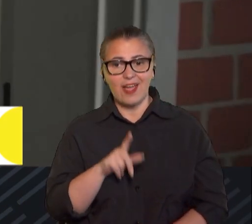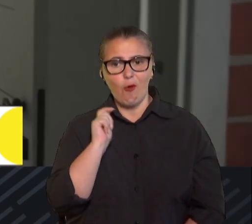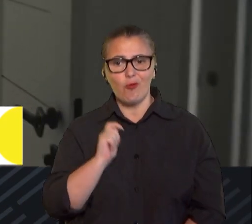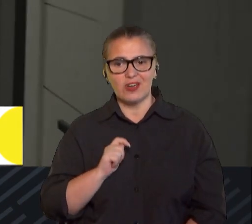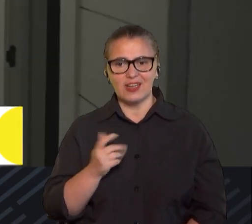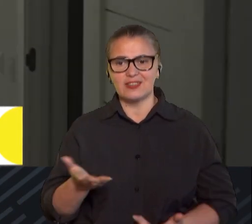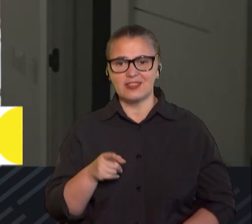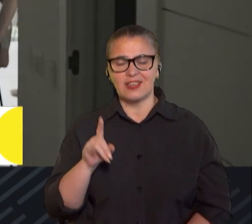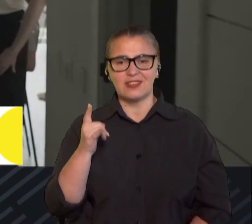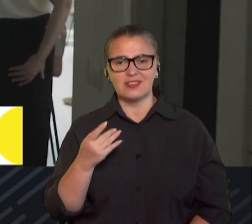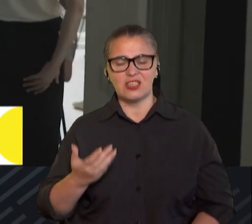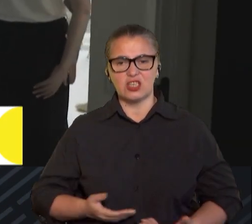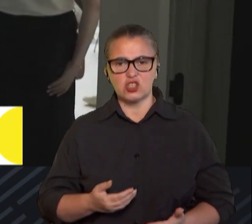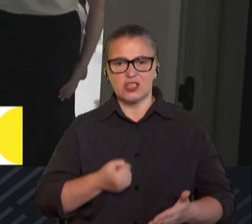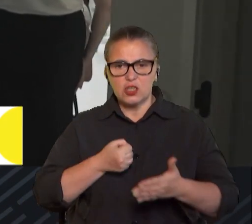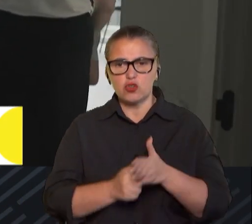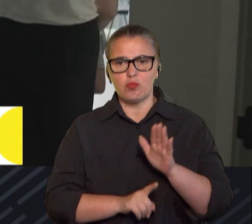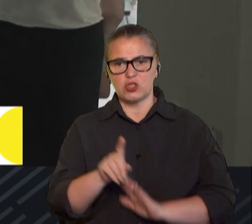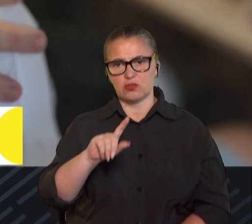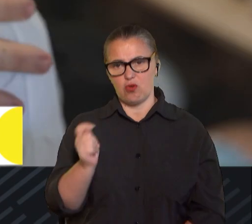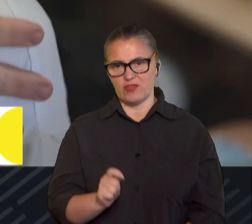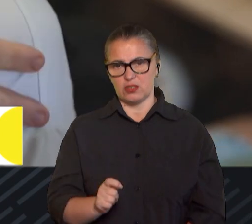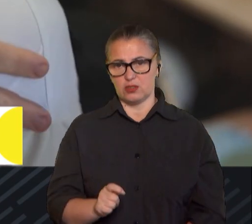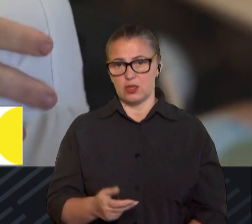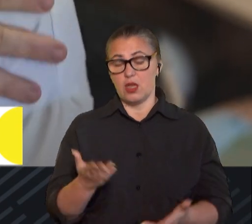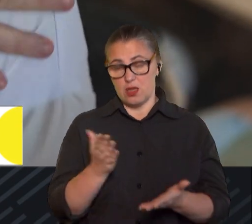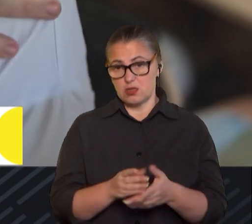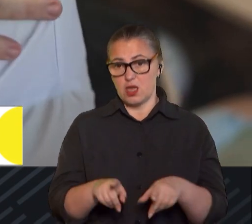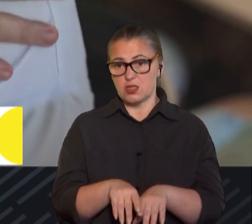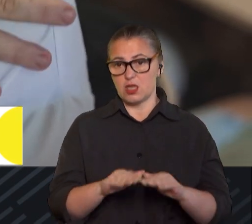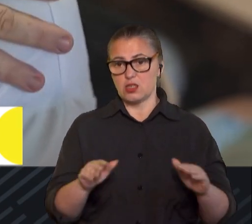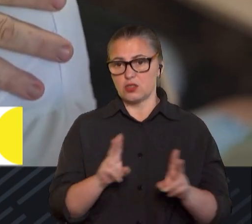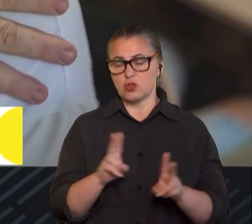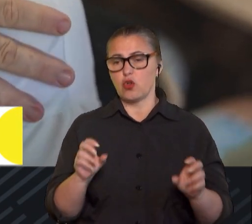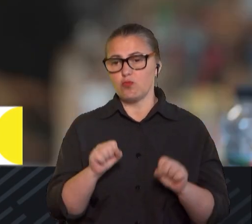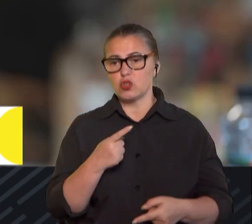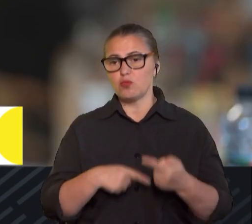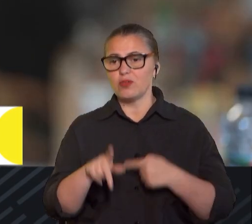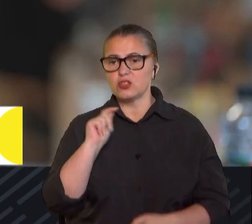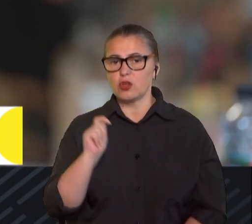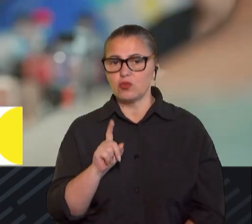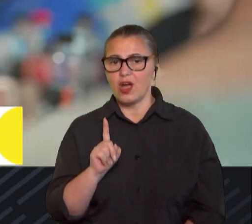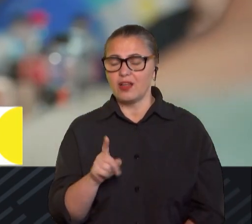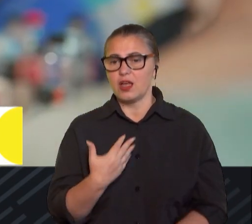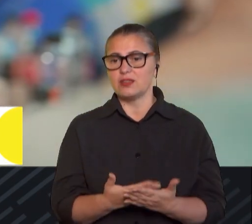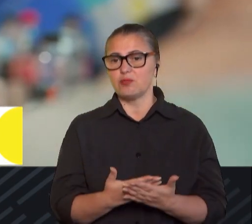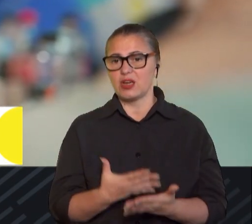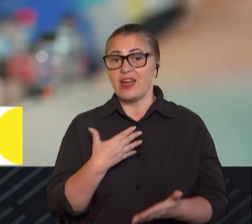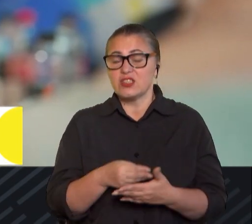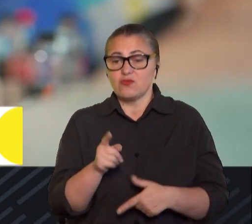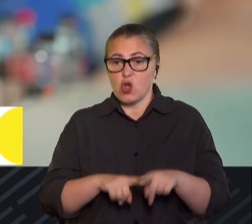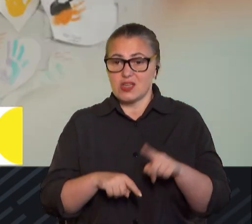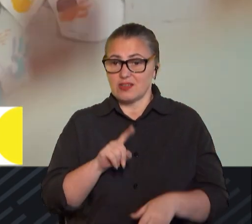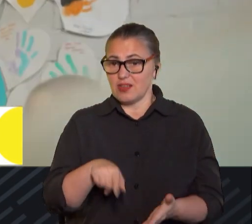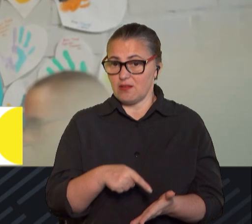вона жила до початку повномасштабного вторгнення. Так, є такі діти, які можуть повернутися в Україну, але, наприклад, своє рідне